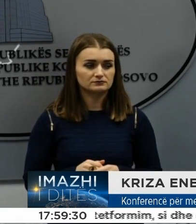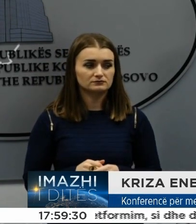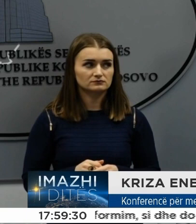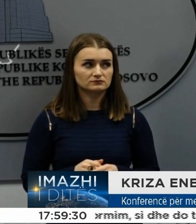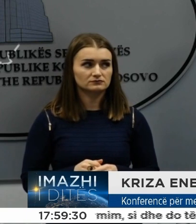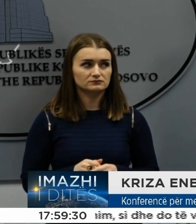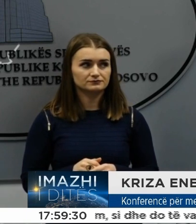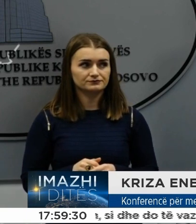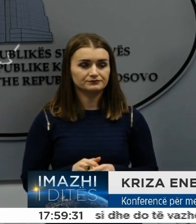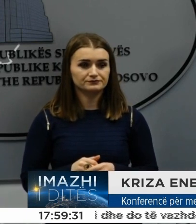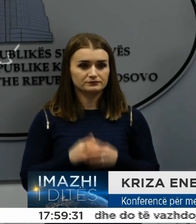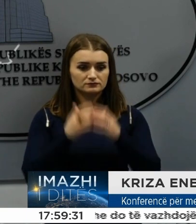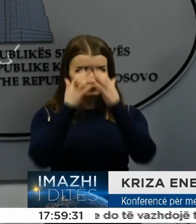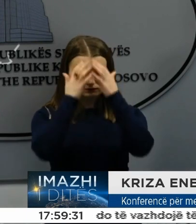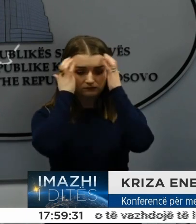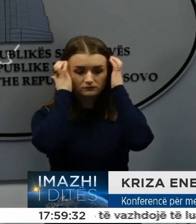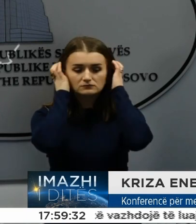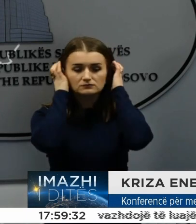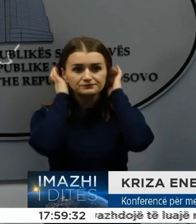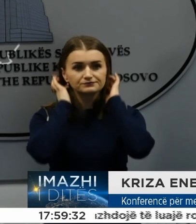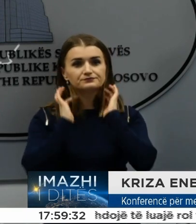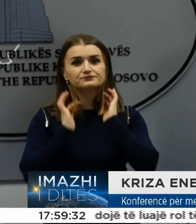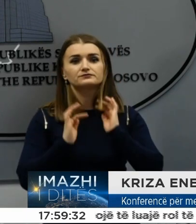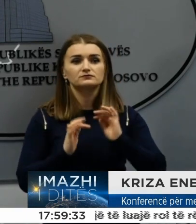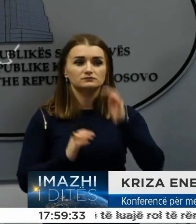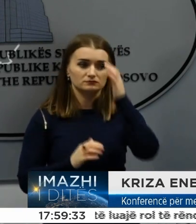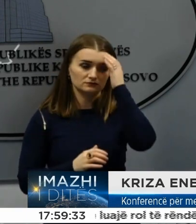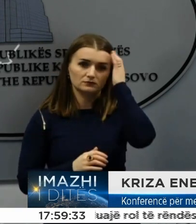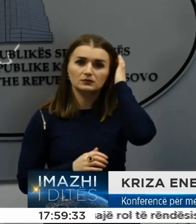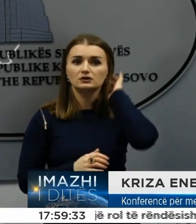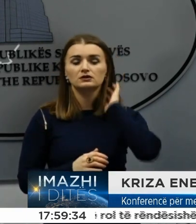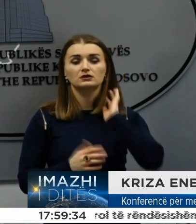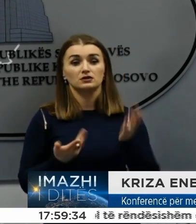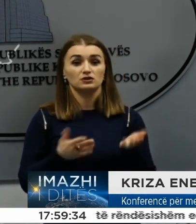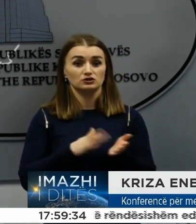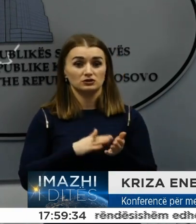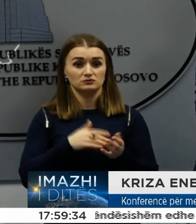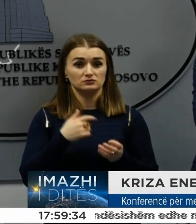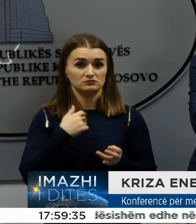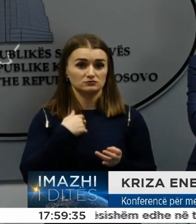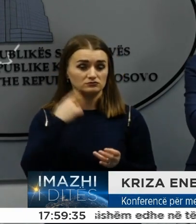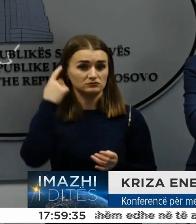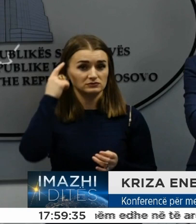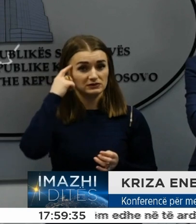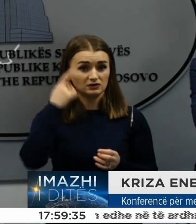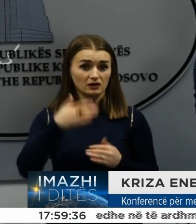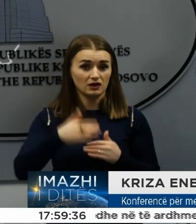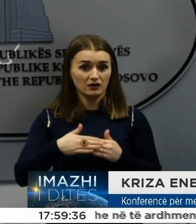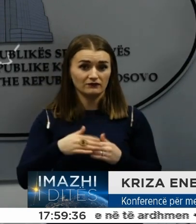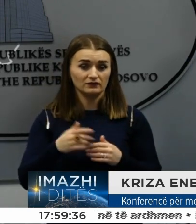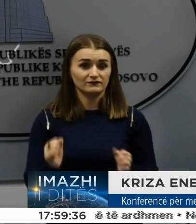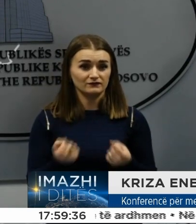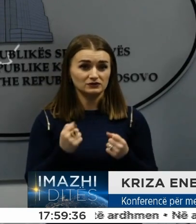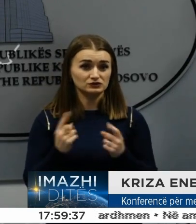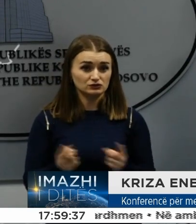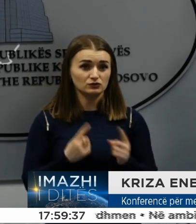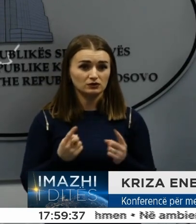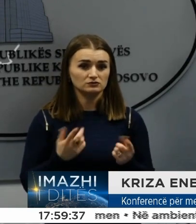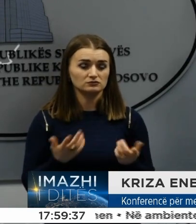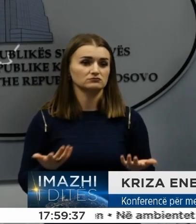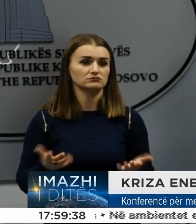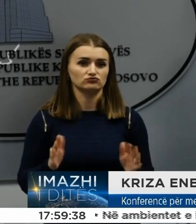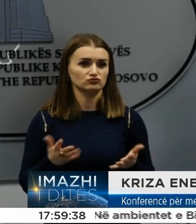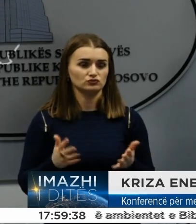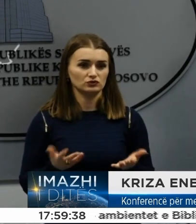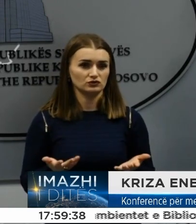prodhimi. Sa i përket nëse ne kemi ditë që kjo krizë po vjen, ne duhet të dim që planifikimet për sistemi energjetik nuk bëhen